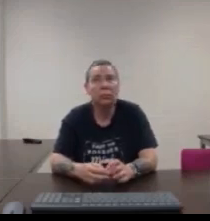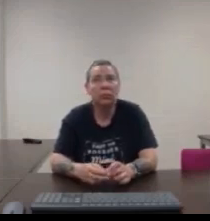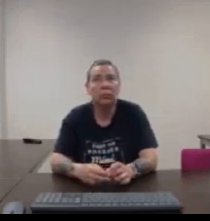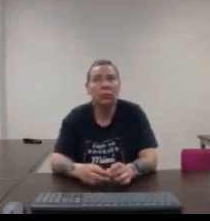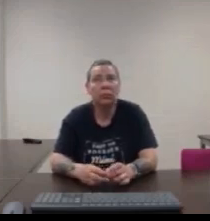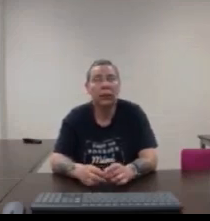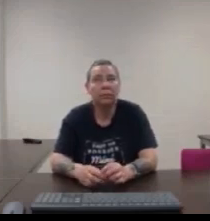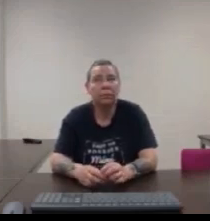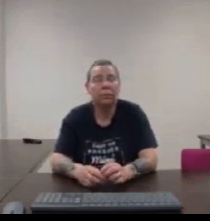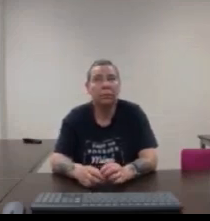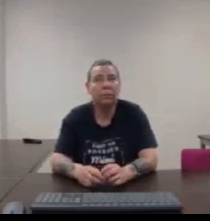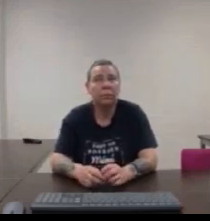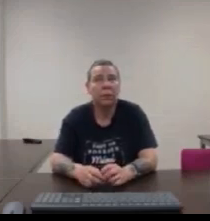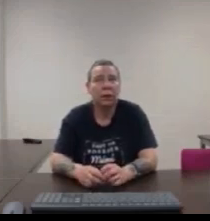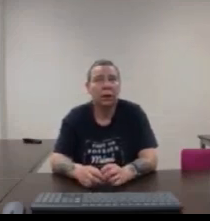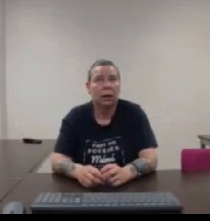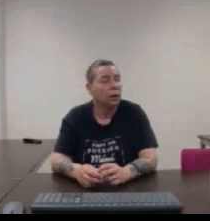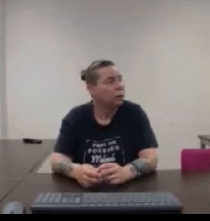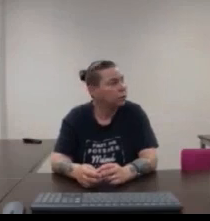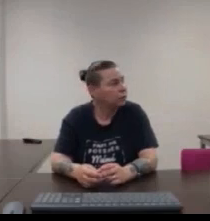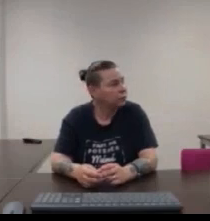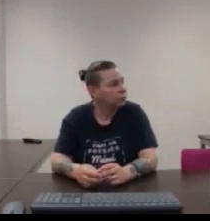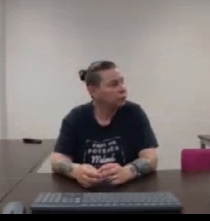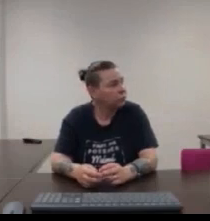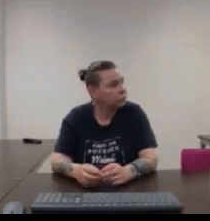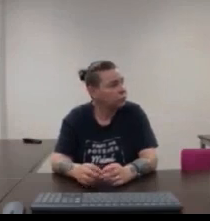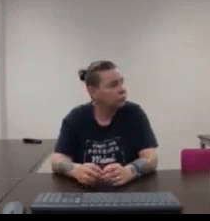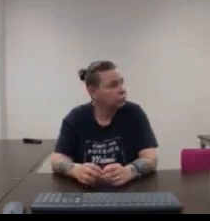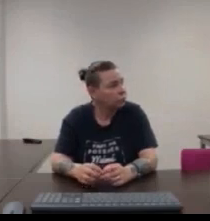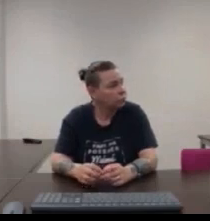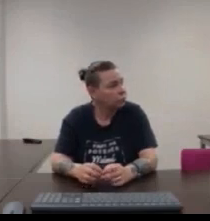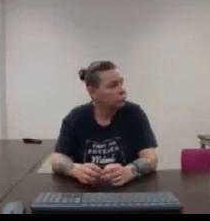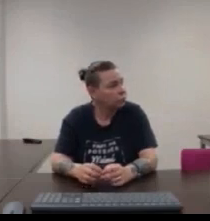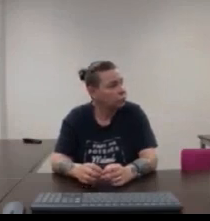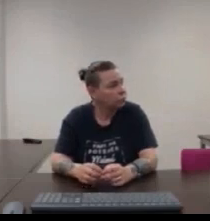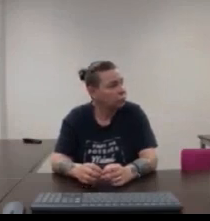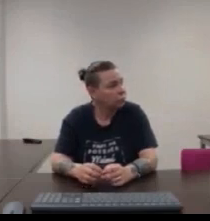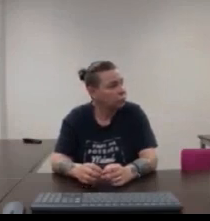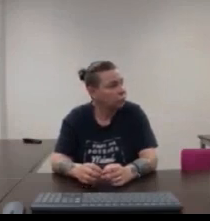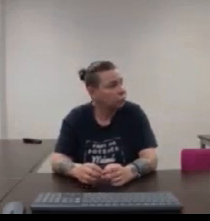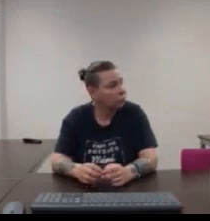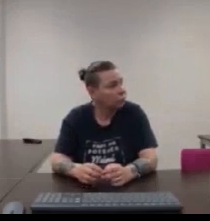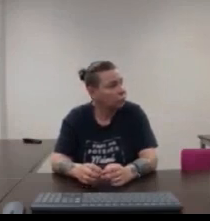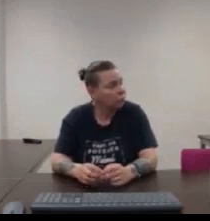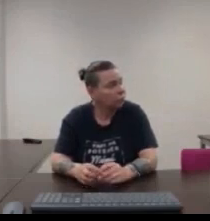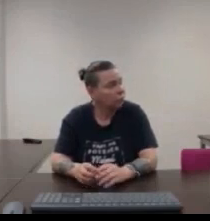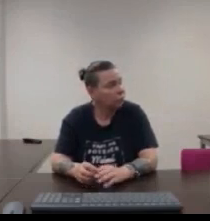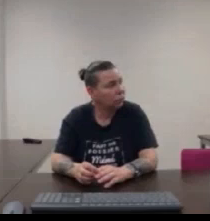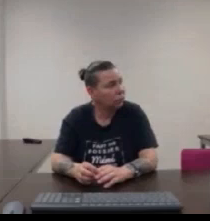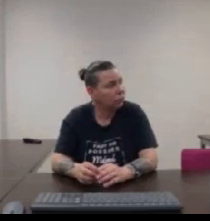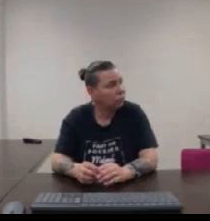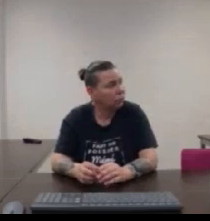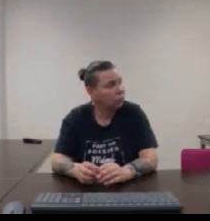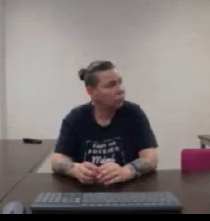puisse s'adapter à chacun. Ouais. Alors ensuite, est-ce qu'il y avait d'autres questions? Les ordinateurs, on l'a vu. Et